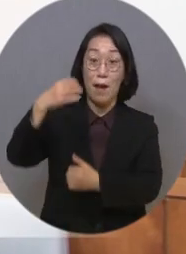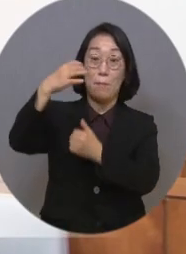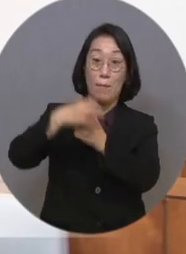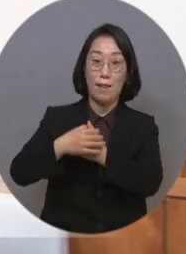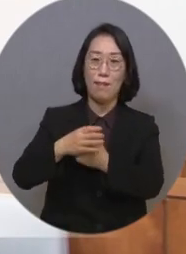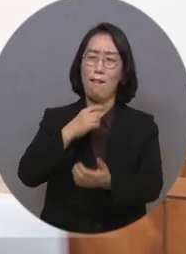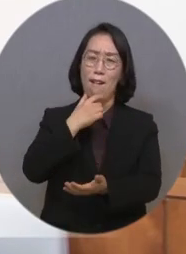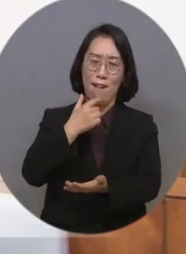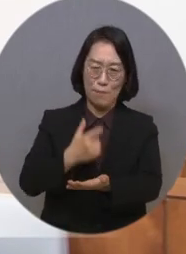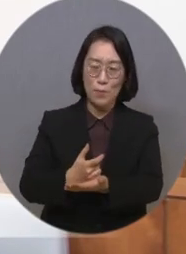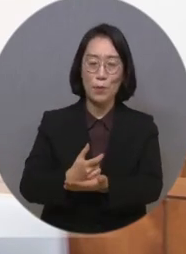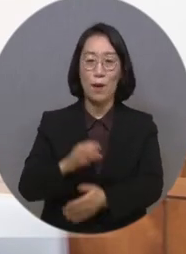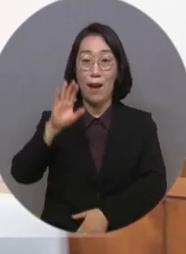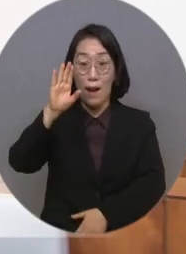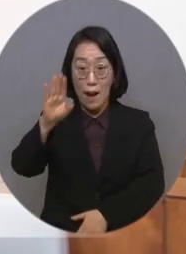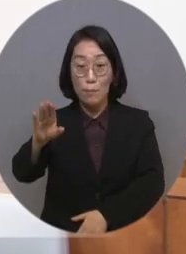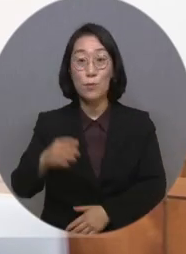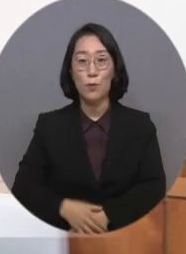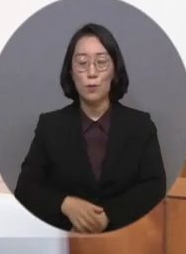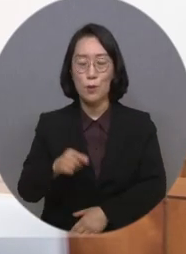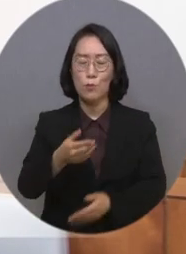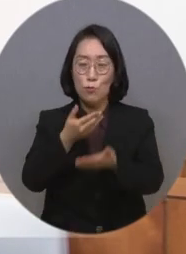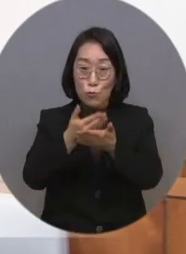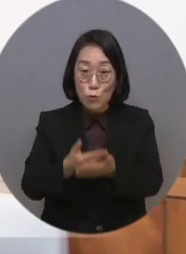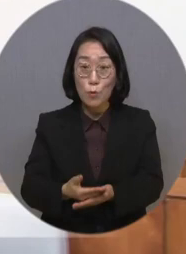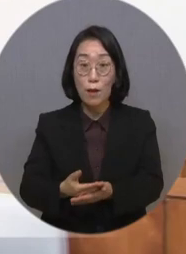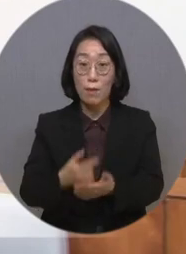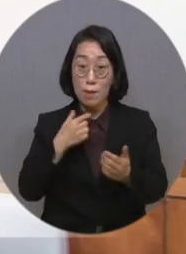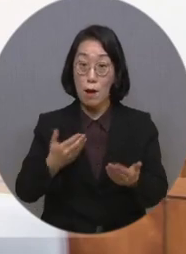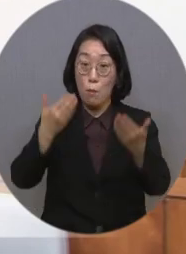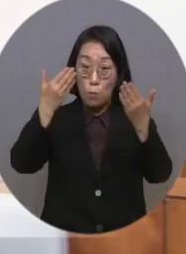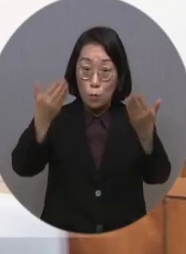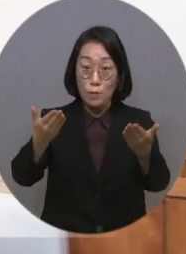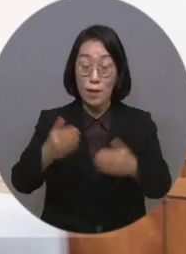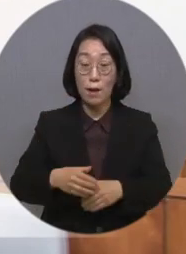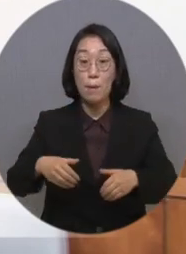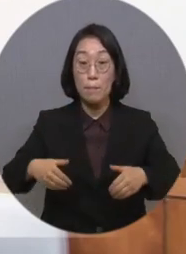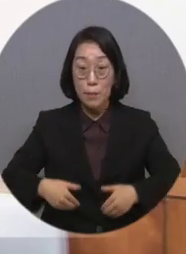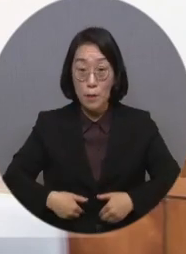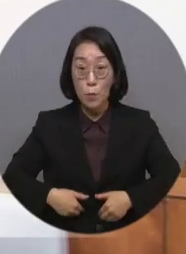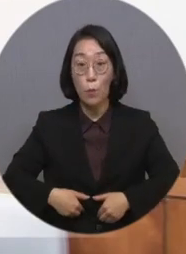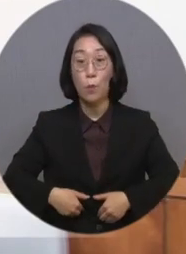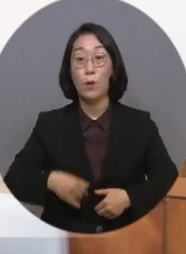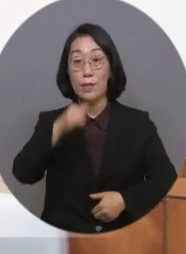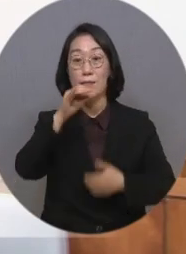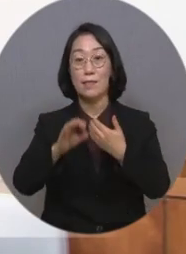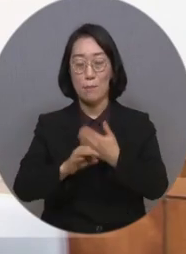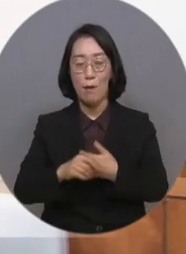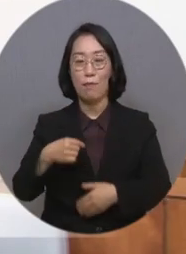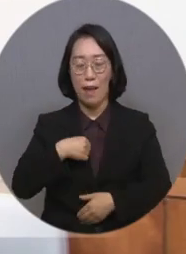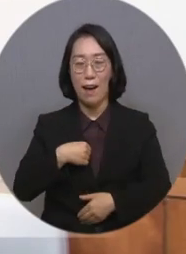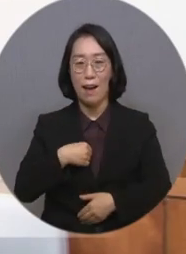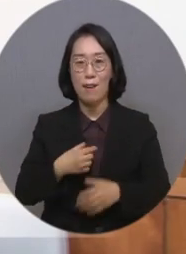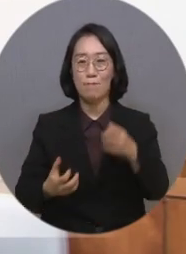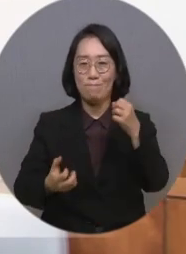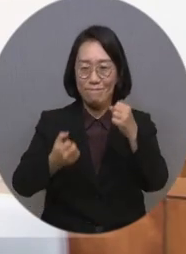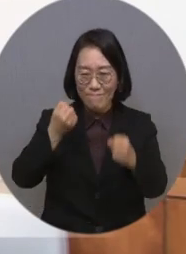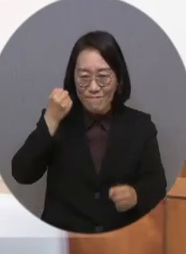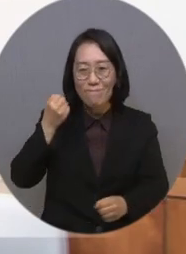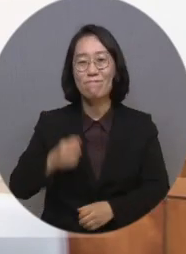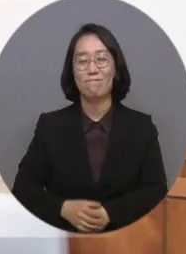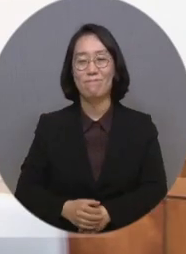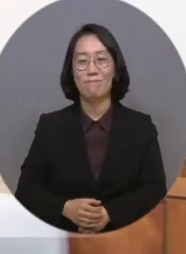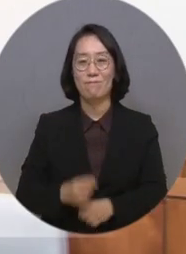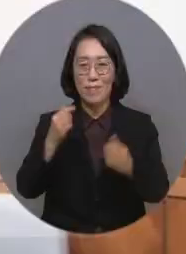감개무량합니다. 앞으로도 이런 뜻깊은 봉사, 아름다운 봉사가 있으시면 언제든지 힘껏